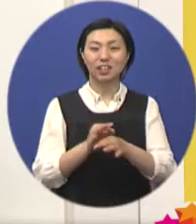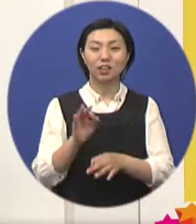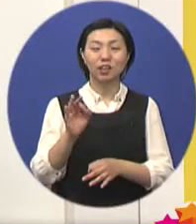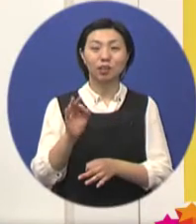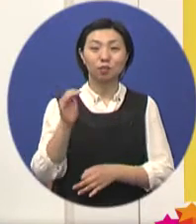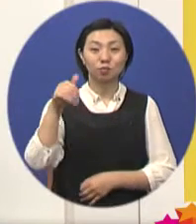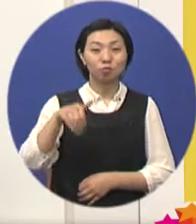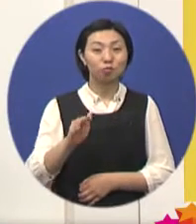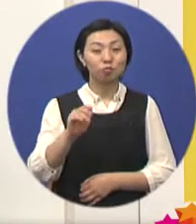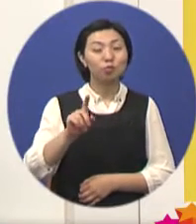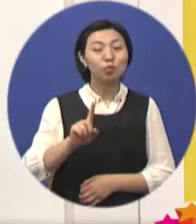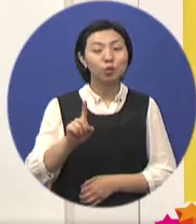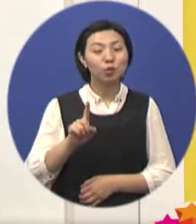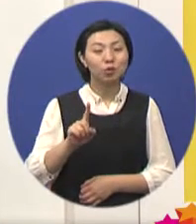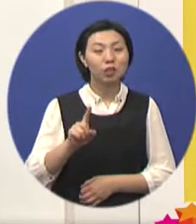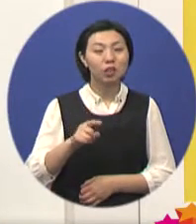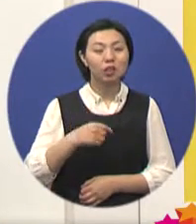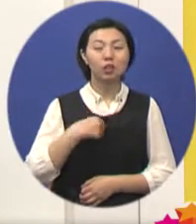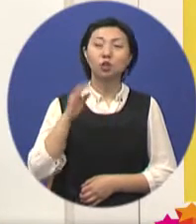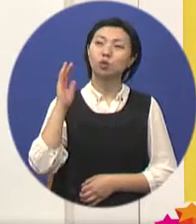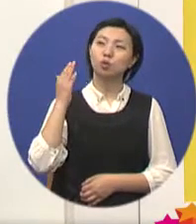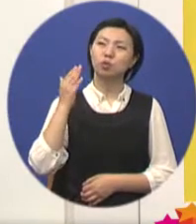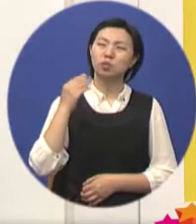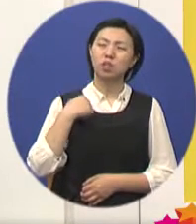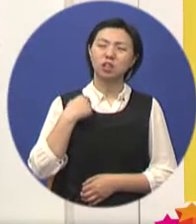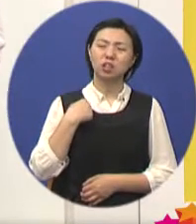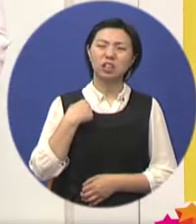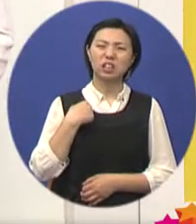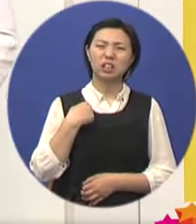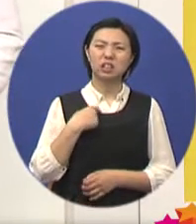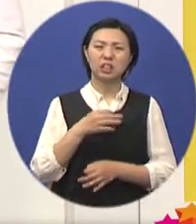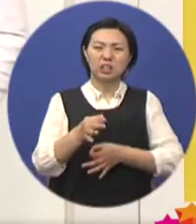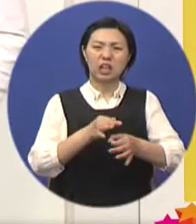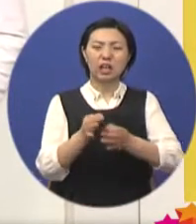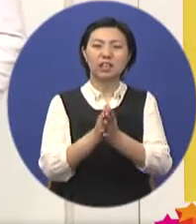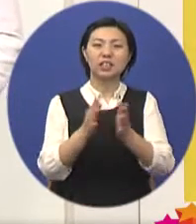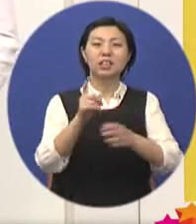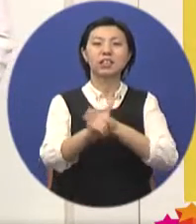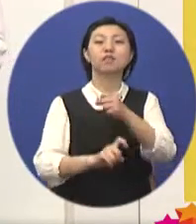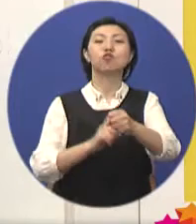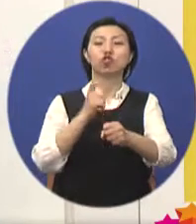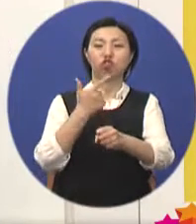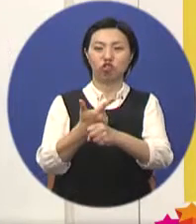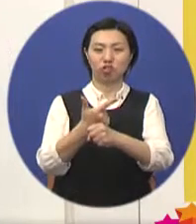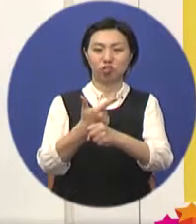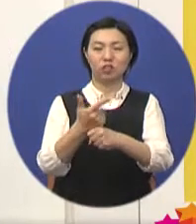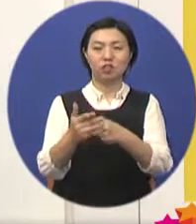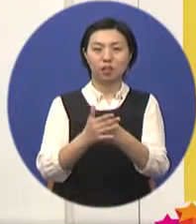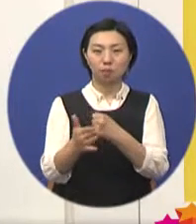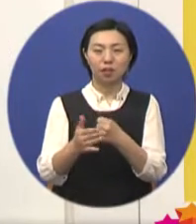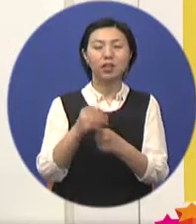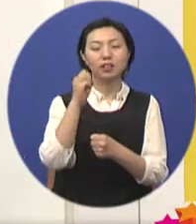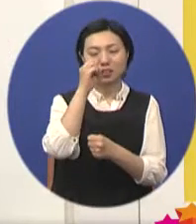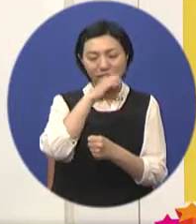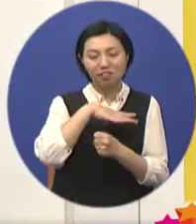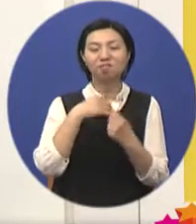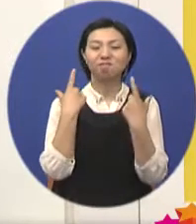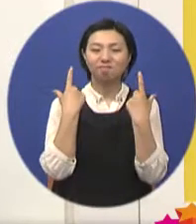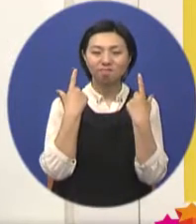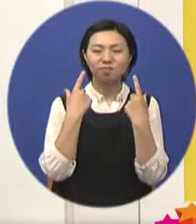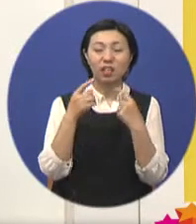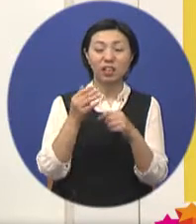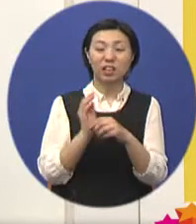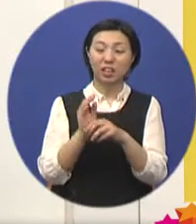요즘에? 요새 그냥 저희는 제가 하는 지가 좀 한 16년 됐거든요. 그래가지고 그냥 그런 대로 그렇게 다들 안